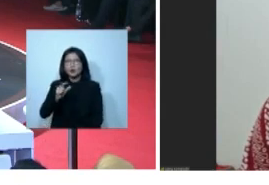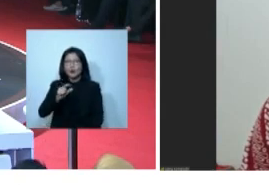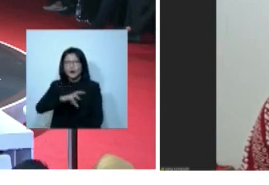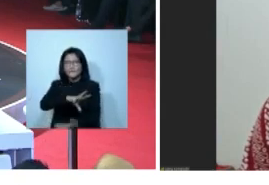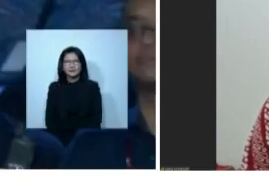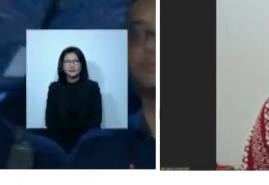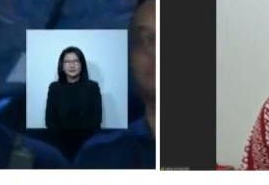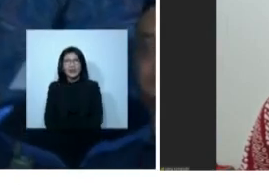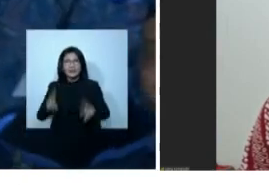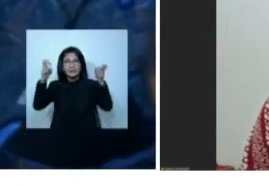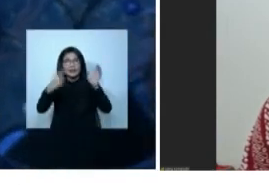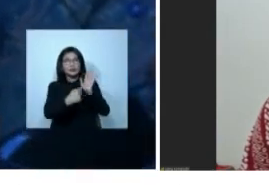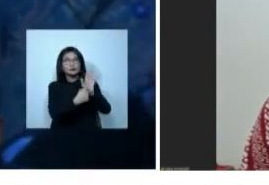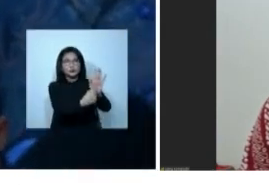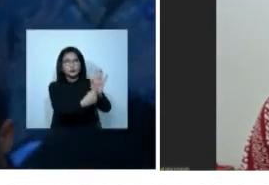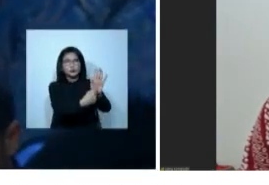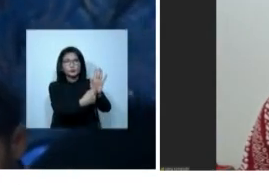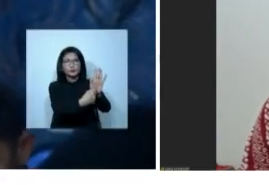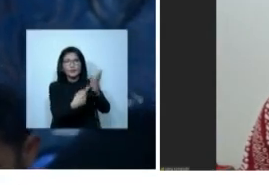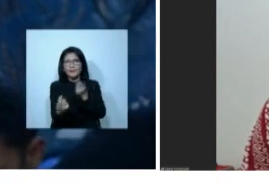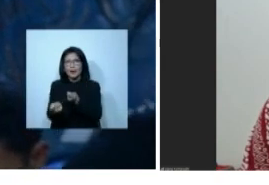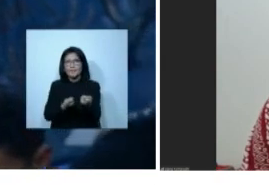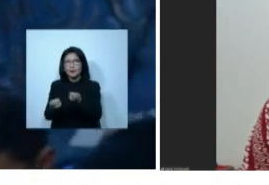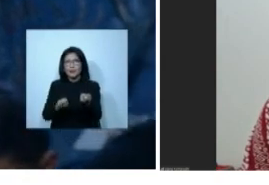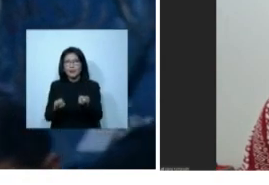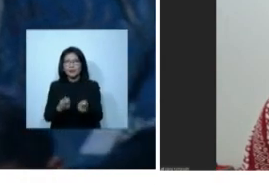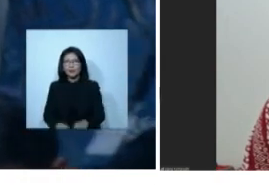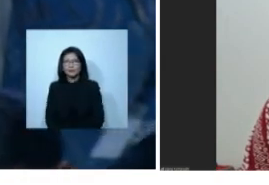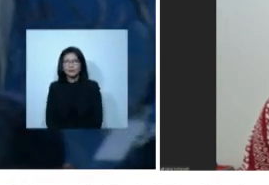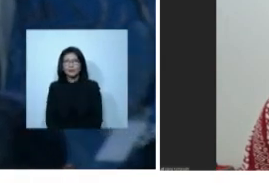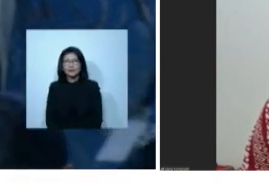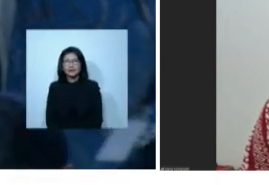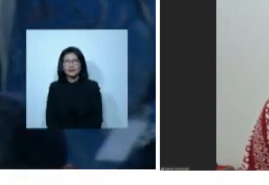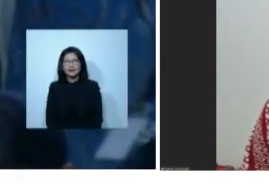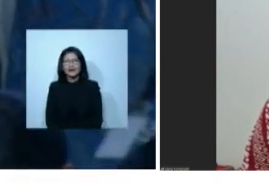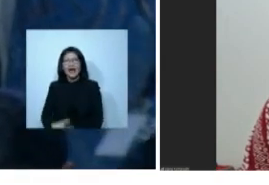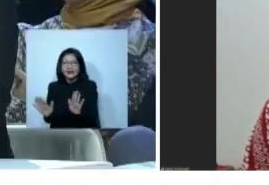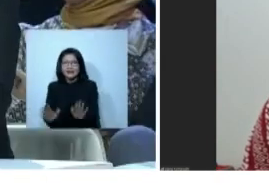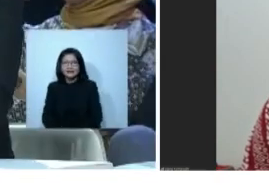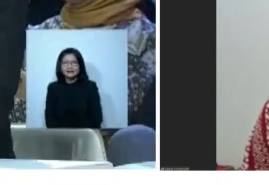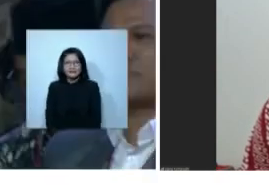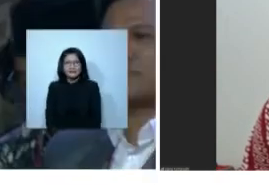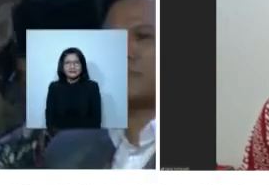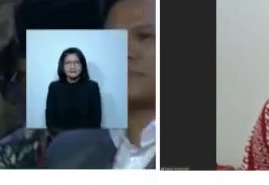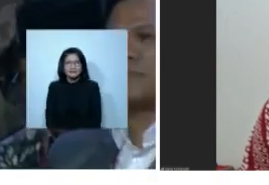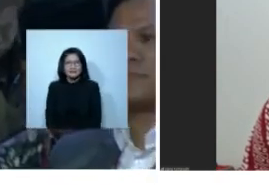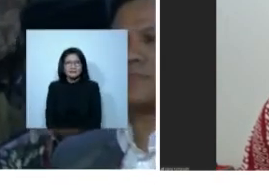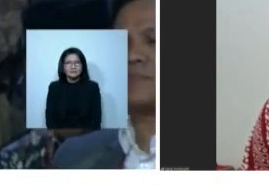boleh. Jadi harus memunculkan ide gagasan terbaiknya begitu, menguasai panggung yang penting di debat.